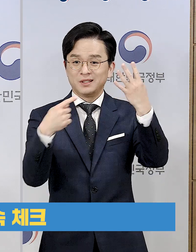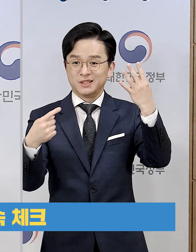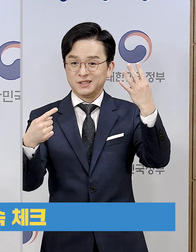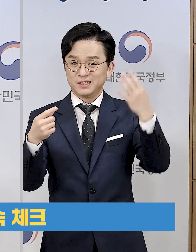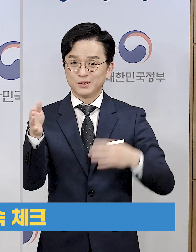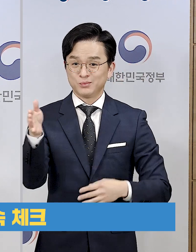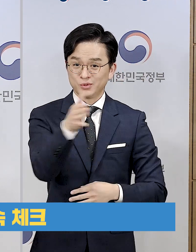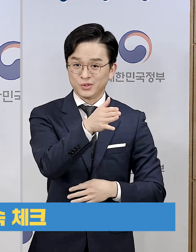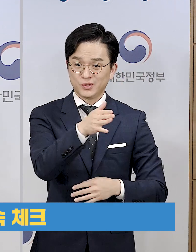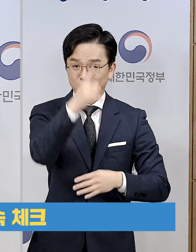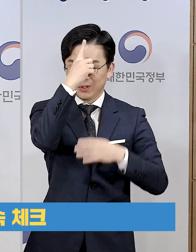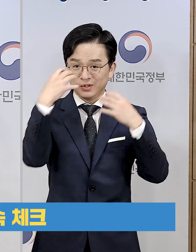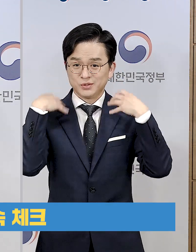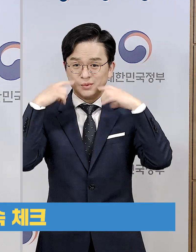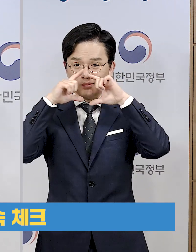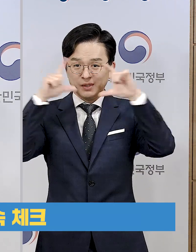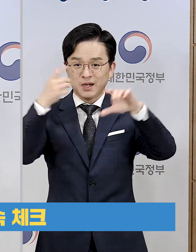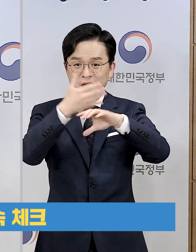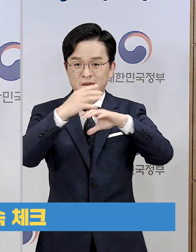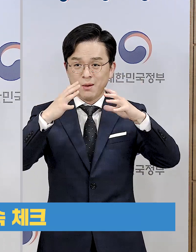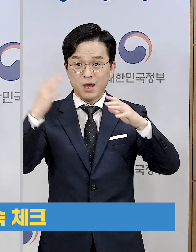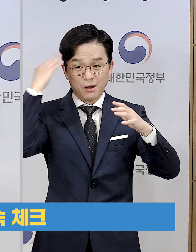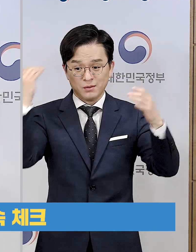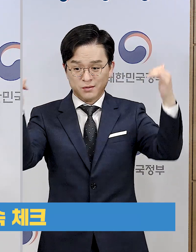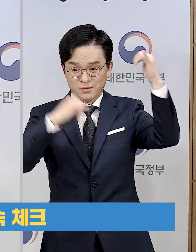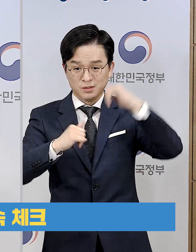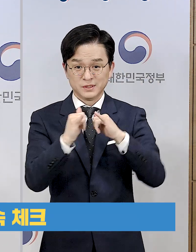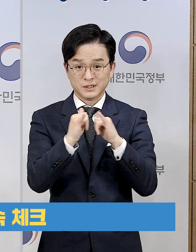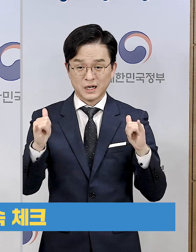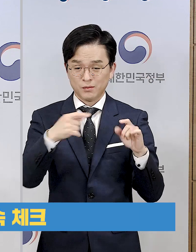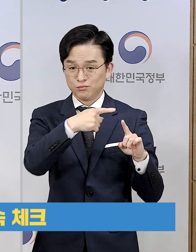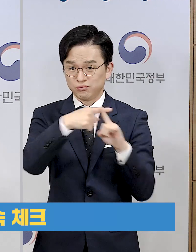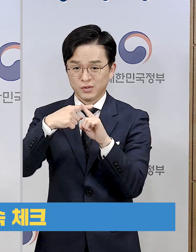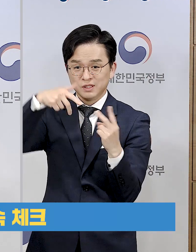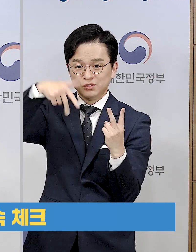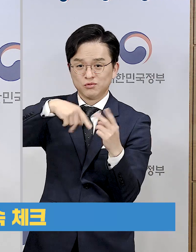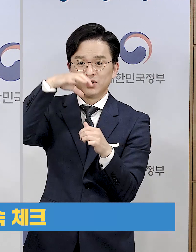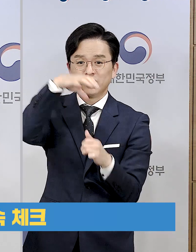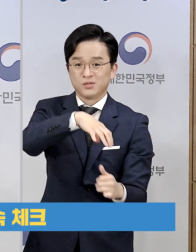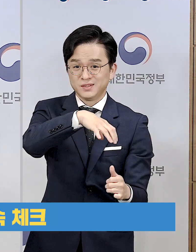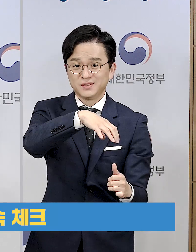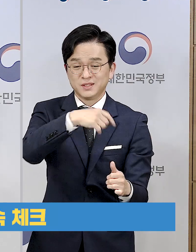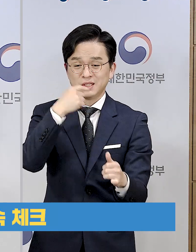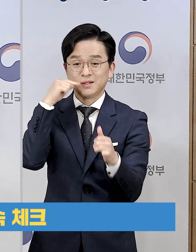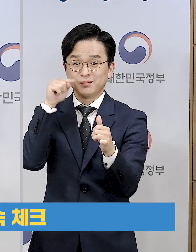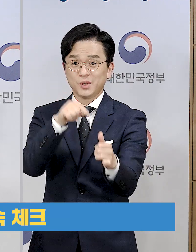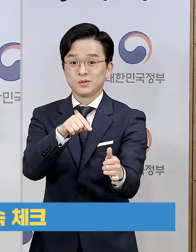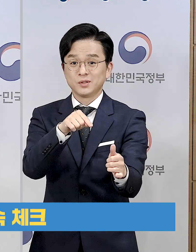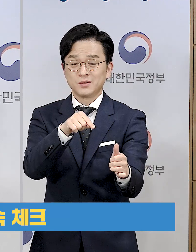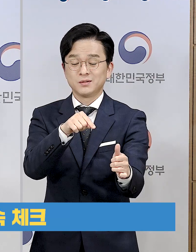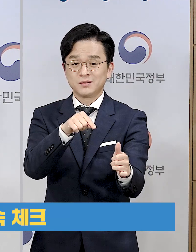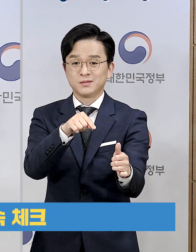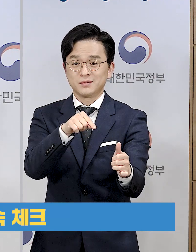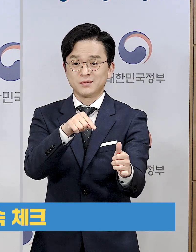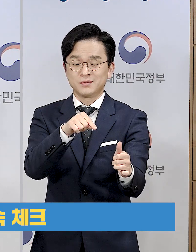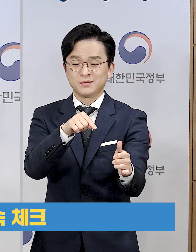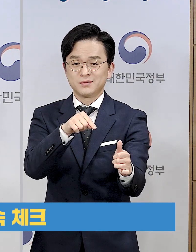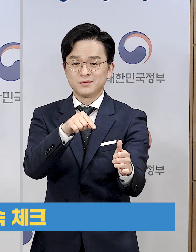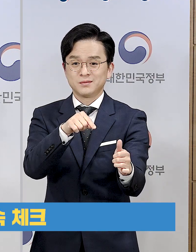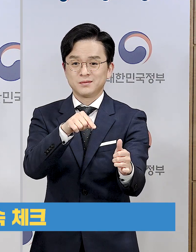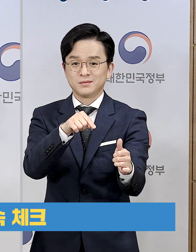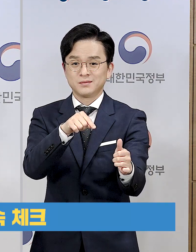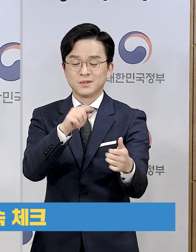모든 입국자들에 대해서는 2주간 격리를 원칙으로 하고 있기 때문에 그러니까 설사 그렇게 해서 들어왔다 하더라도 2주간의 격리 기간